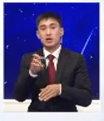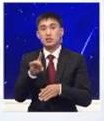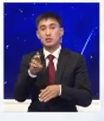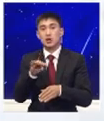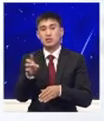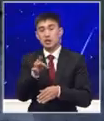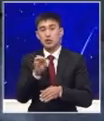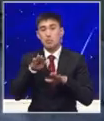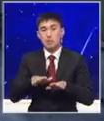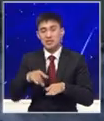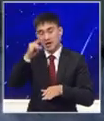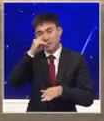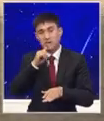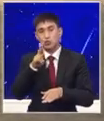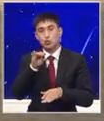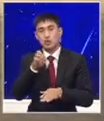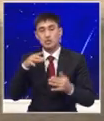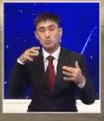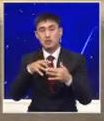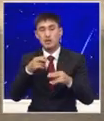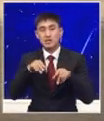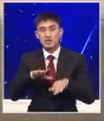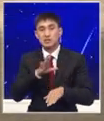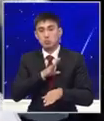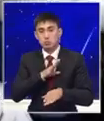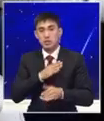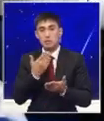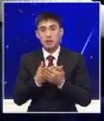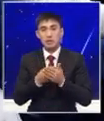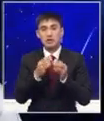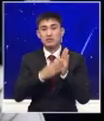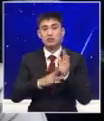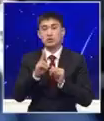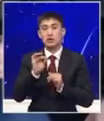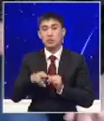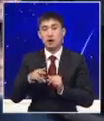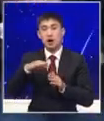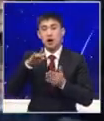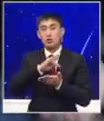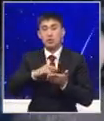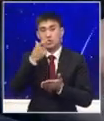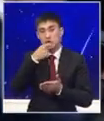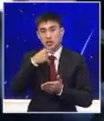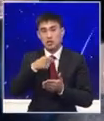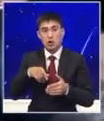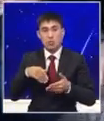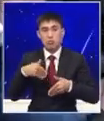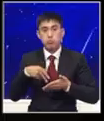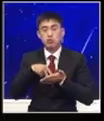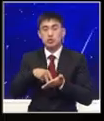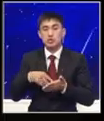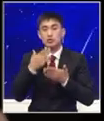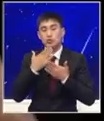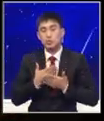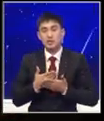джунгарский Алатау – место казахо-джунгарской битвы, находящееся в примерно 90 километрах от города Жаркент. Путешествие любителей